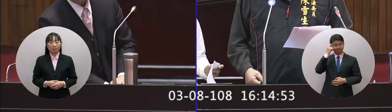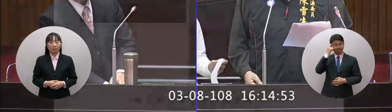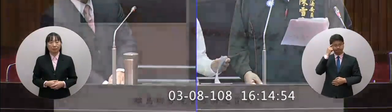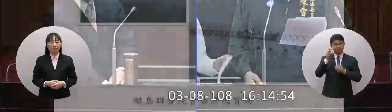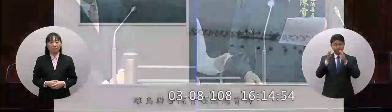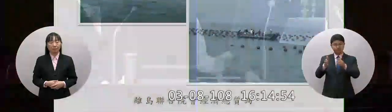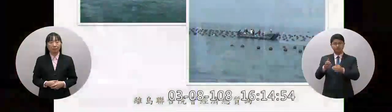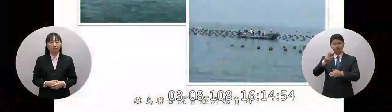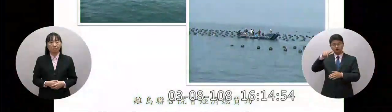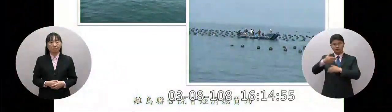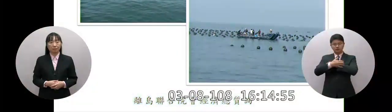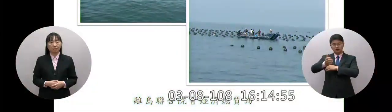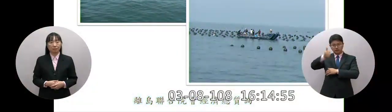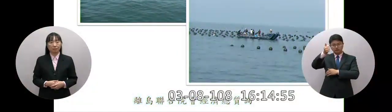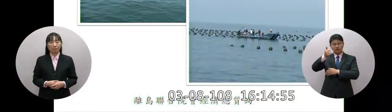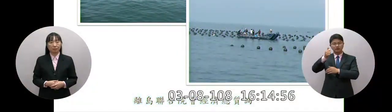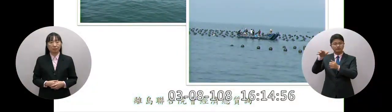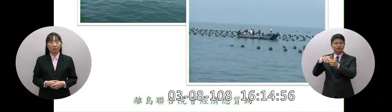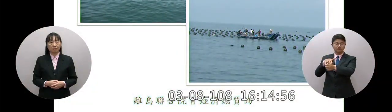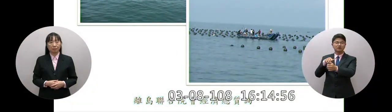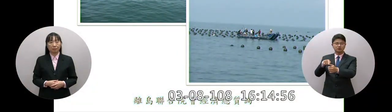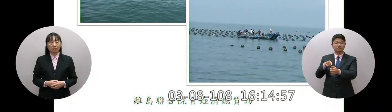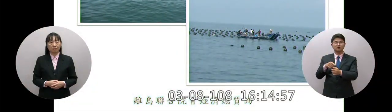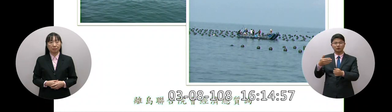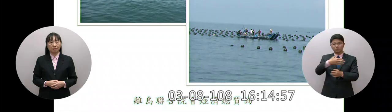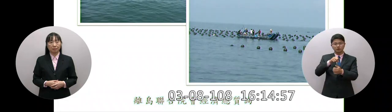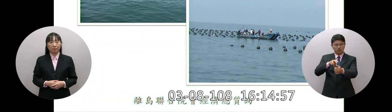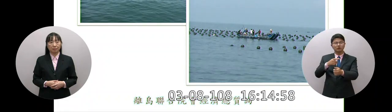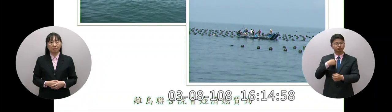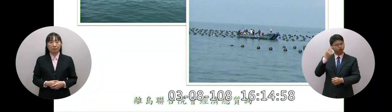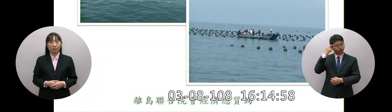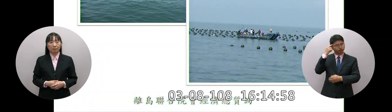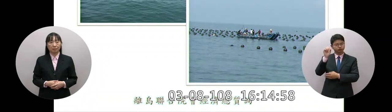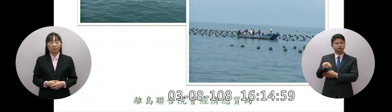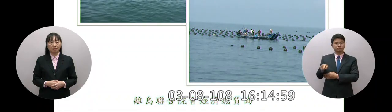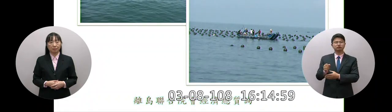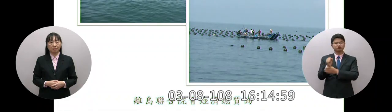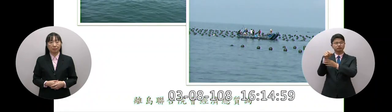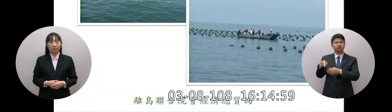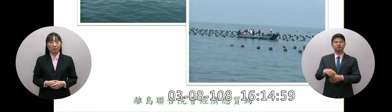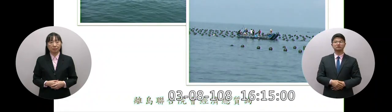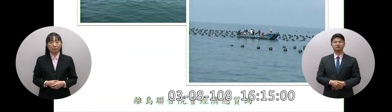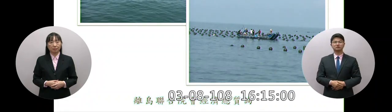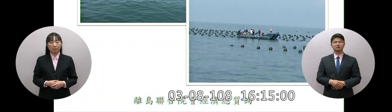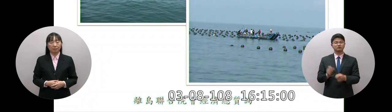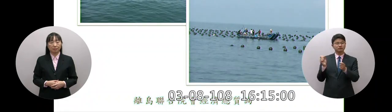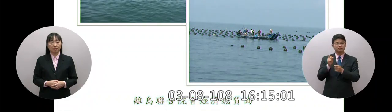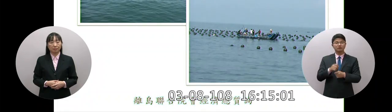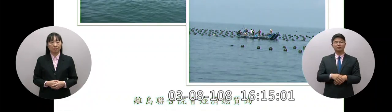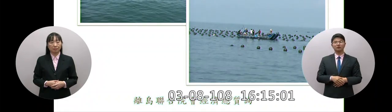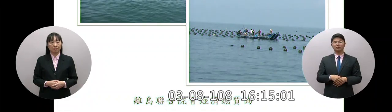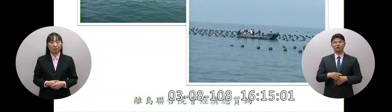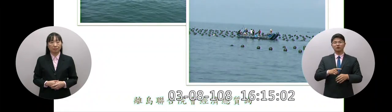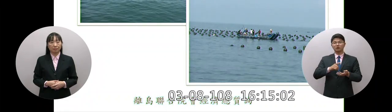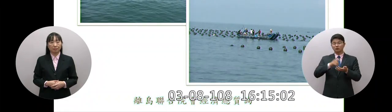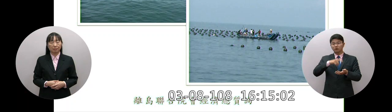对刘增义县长所领导团队在养殖的部分呢，我们非常的赞同。目前我们饲养了龙虾，